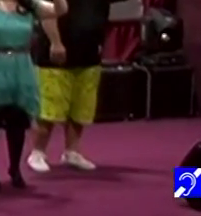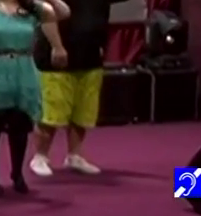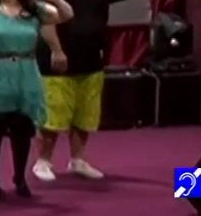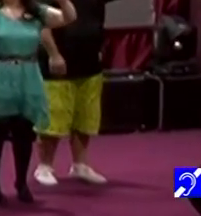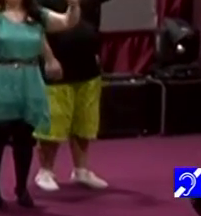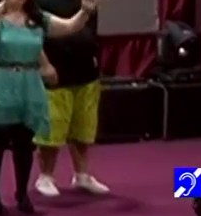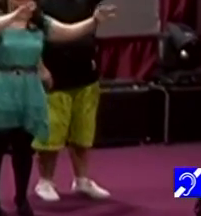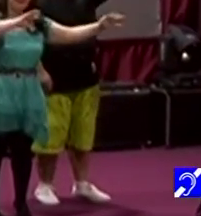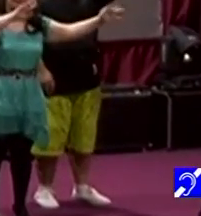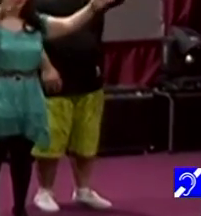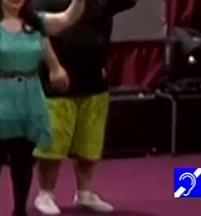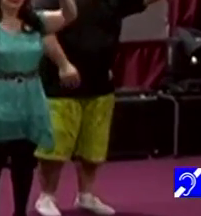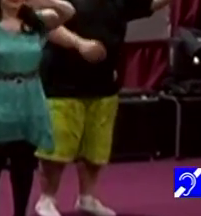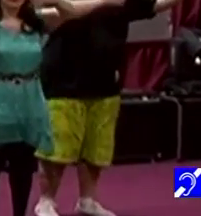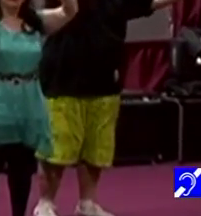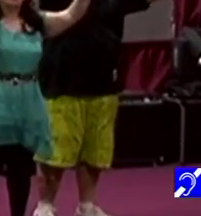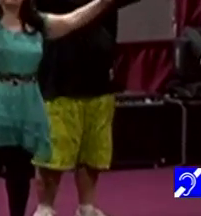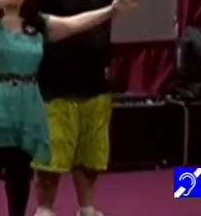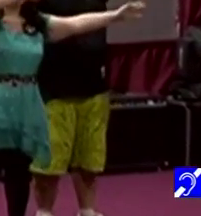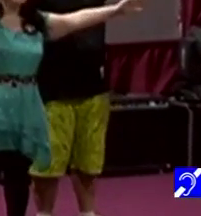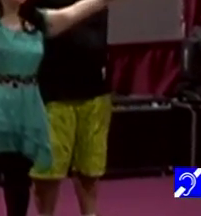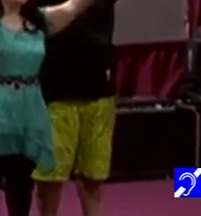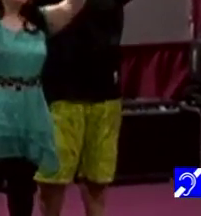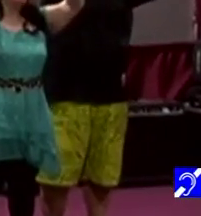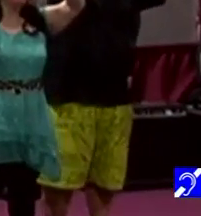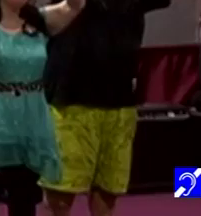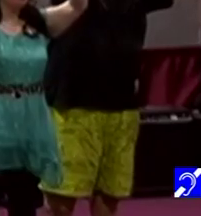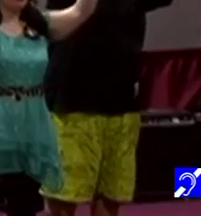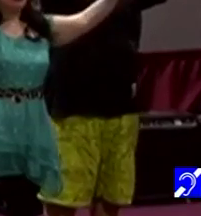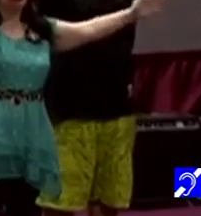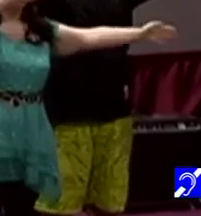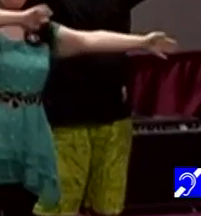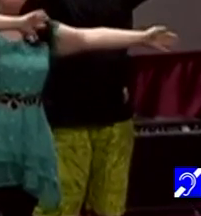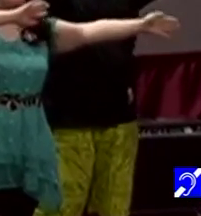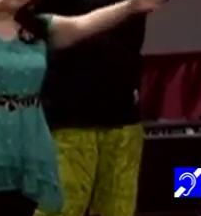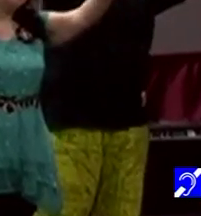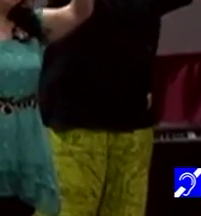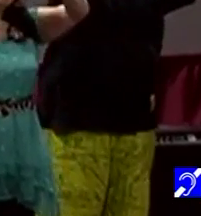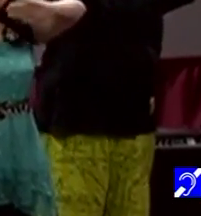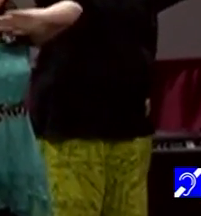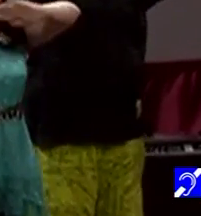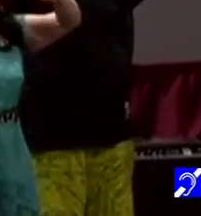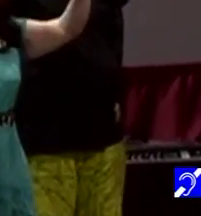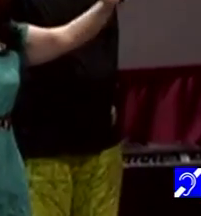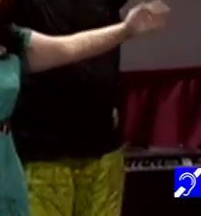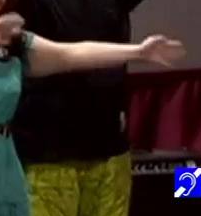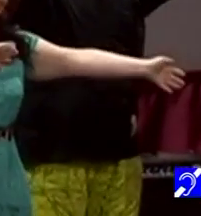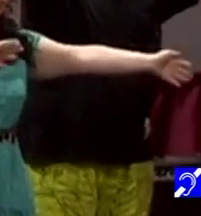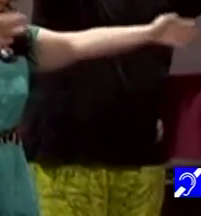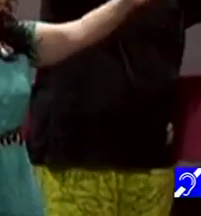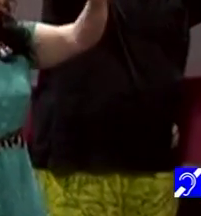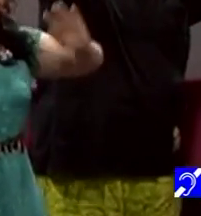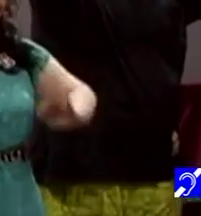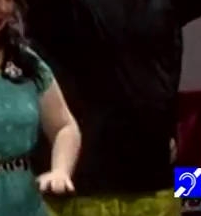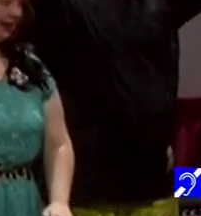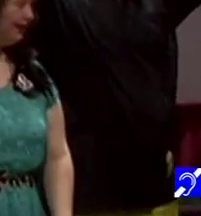cei care reușesc mereu să aducă zâmbete chiar de e greu, ne învață zi